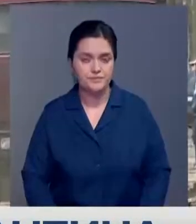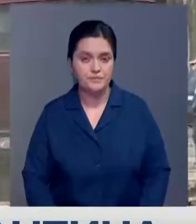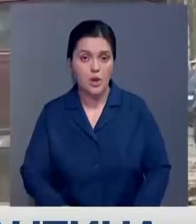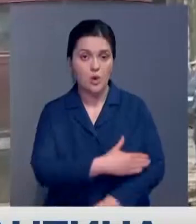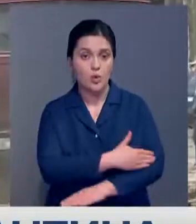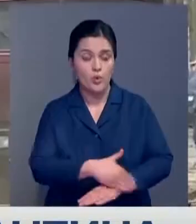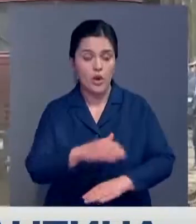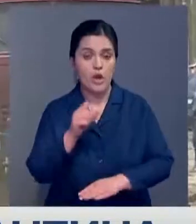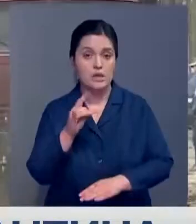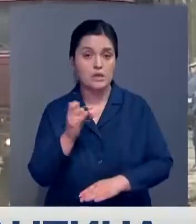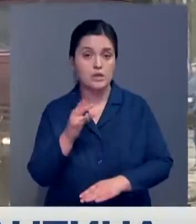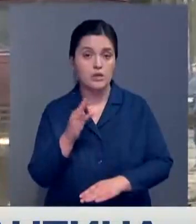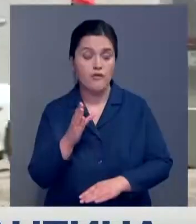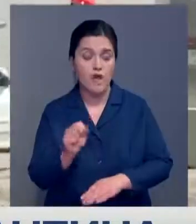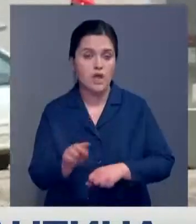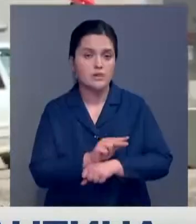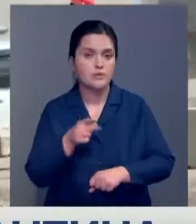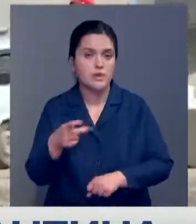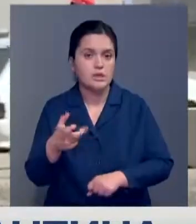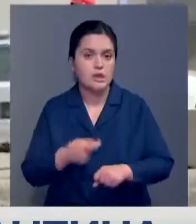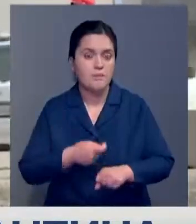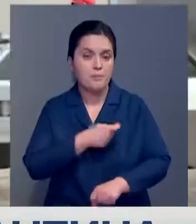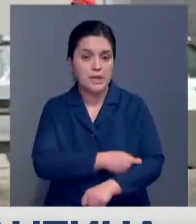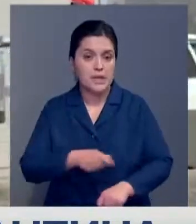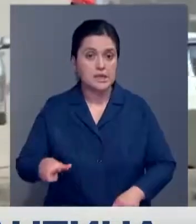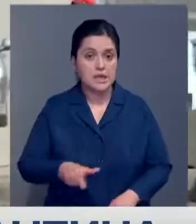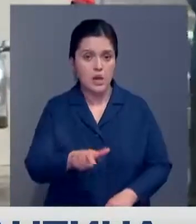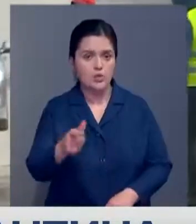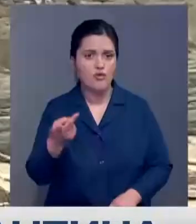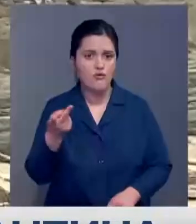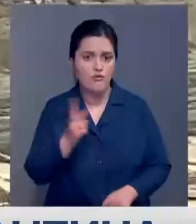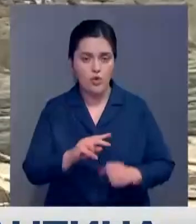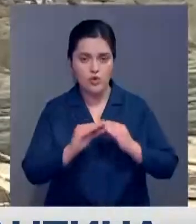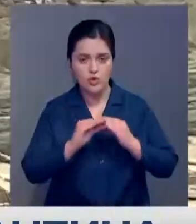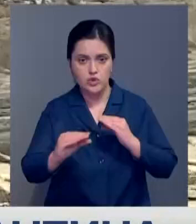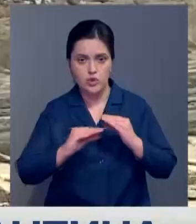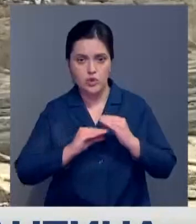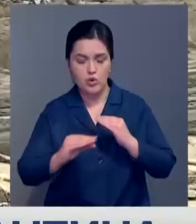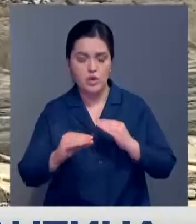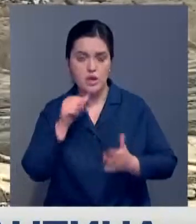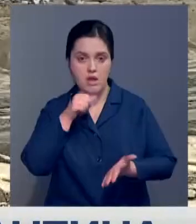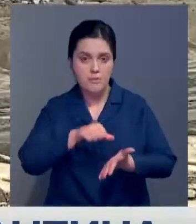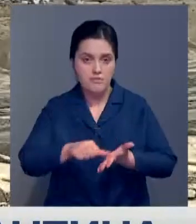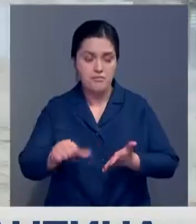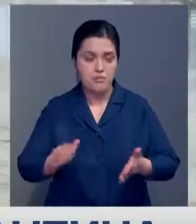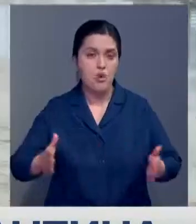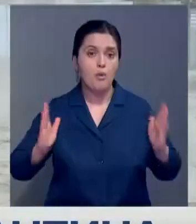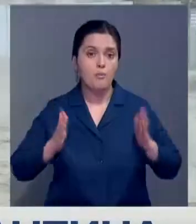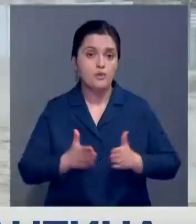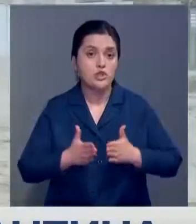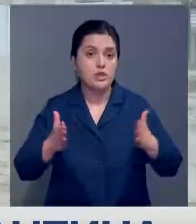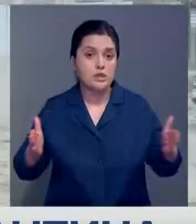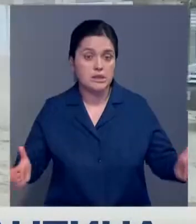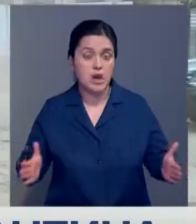Арынова отремонтируют 1300 метров дороги. По проекту здесь двухслойное асфальтобетонное покрытие. Ширина самой проезжей части